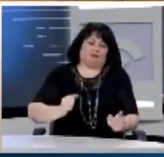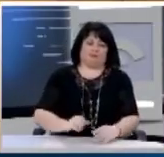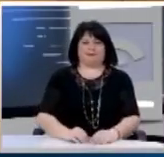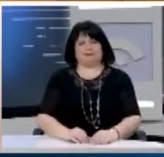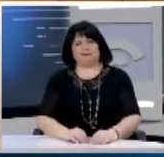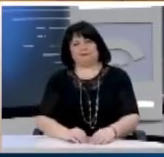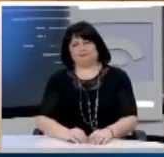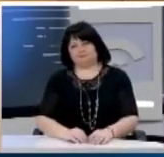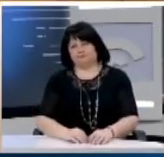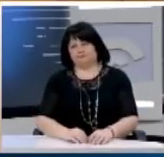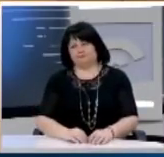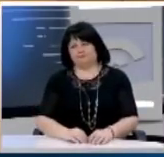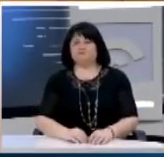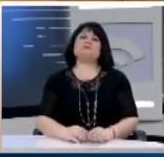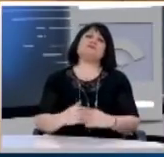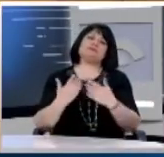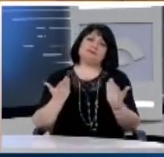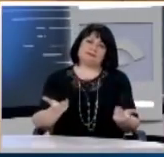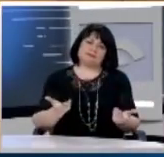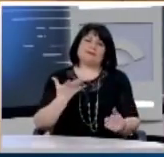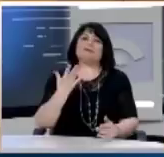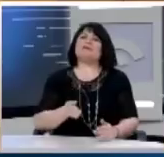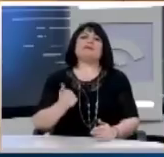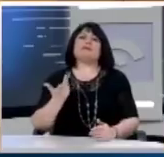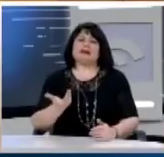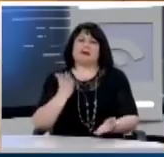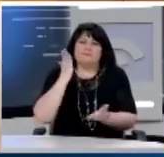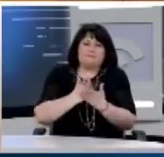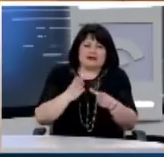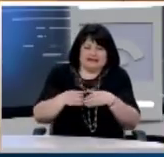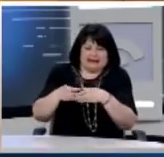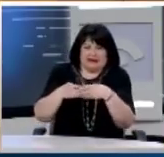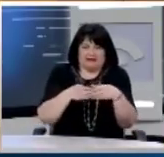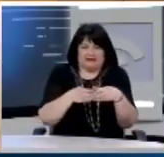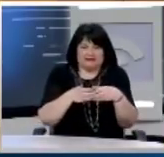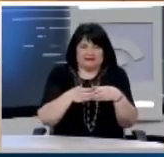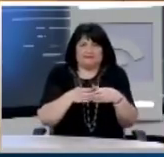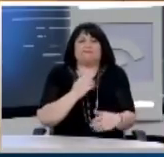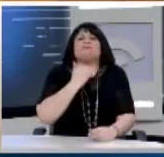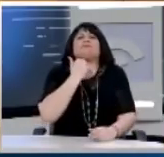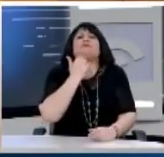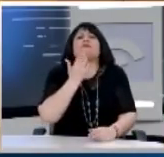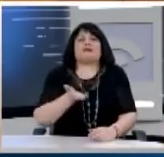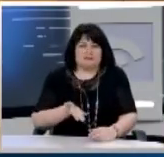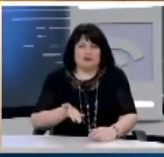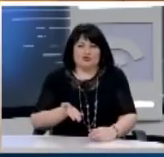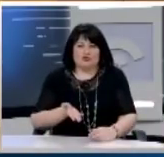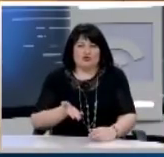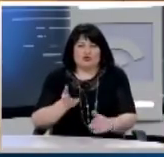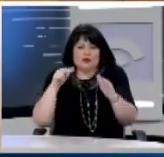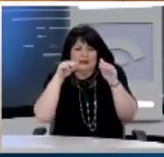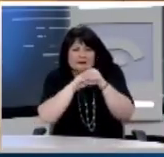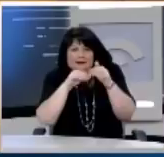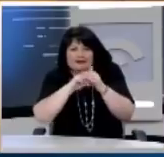Και αυτό που υπάρχει είναι ότι οι μεσαίες τάξεις πια δεν μπορούν να κάνουν με